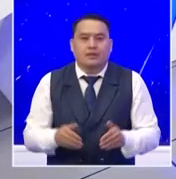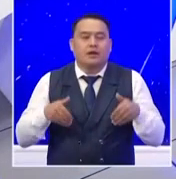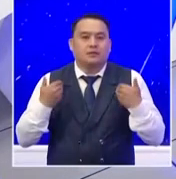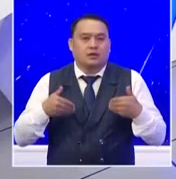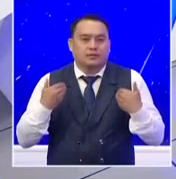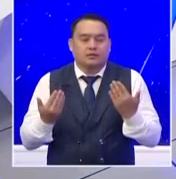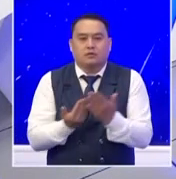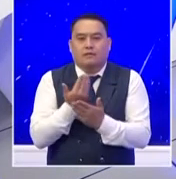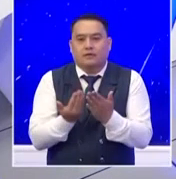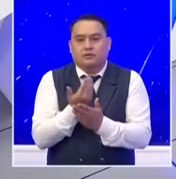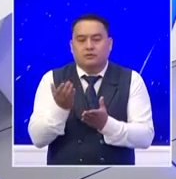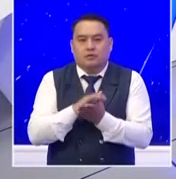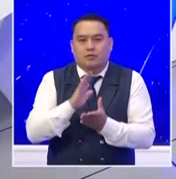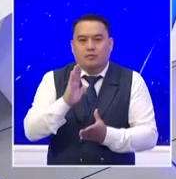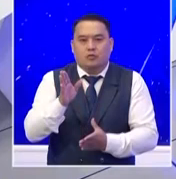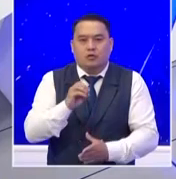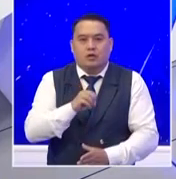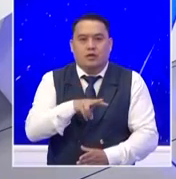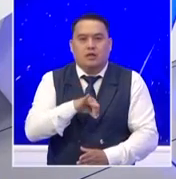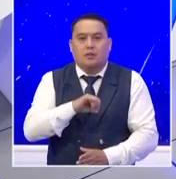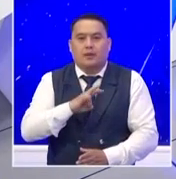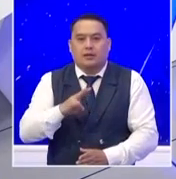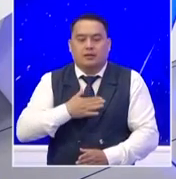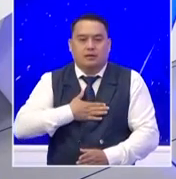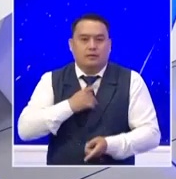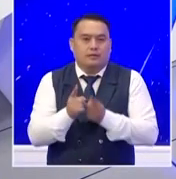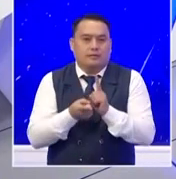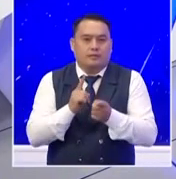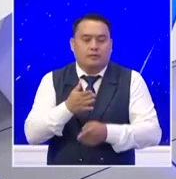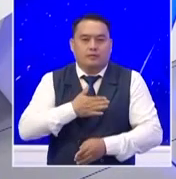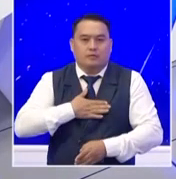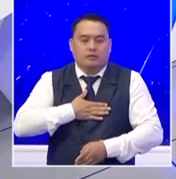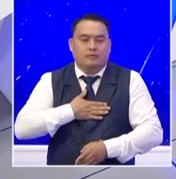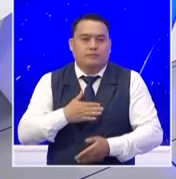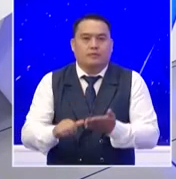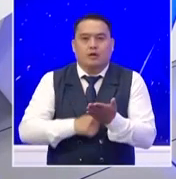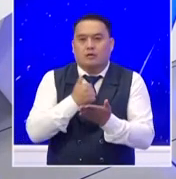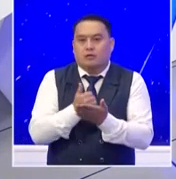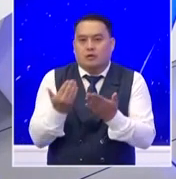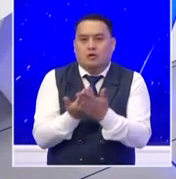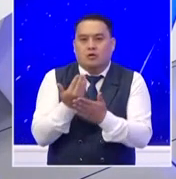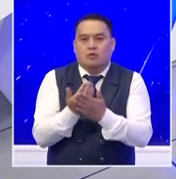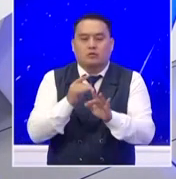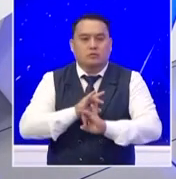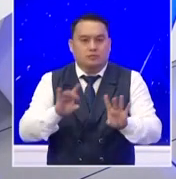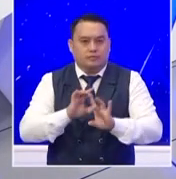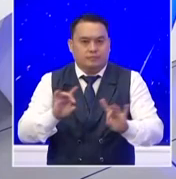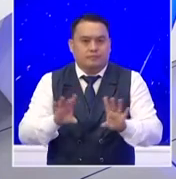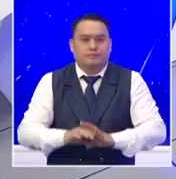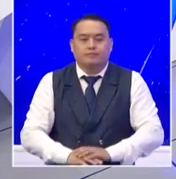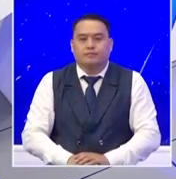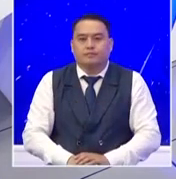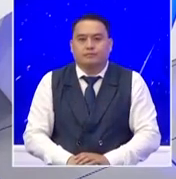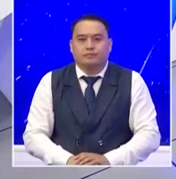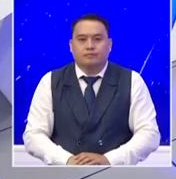Здравствуйте! Время новостей на телеканале ЖТСУ. В студии Еламан Раймбеков, и сурдоперевод обеспечивает Марат Жумабеков. И в начале выпуска коротко о самом